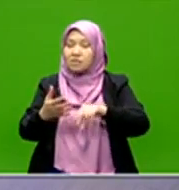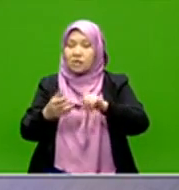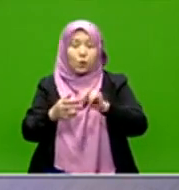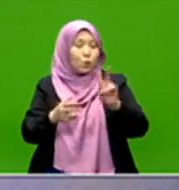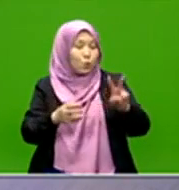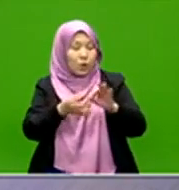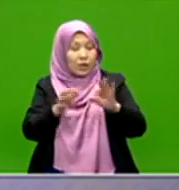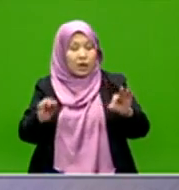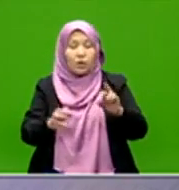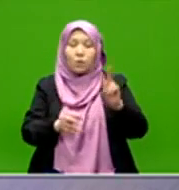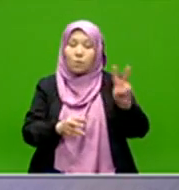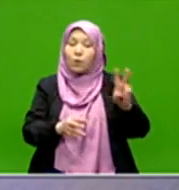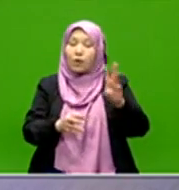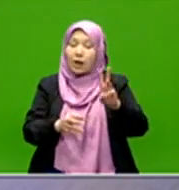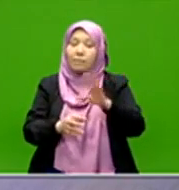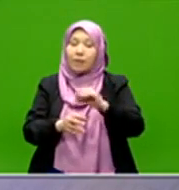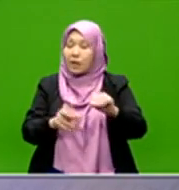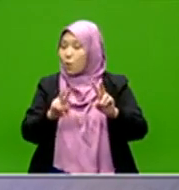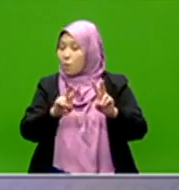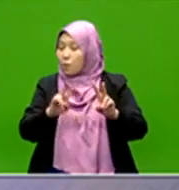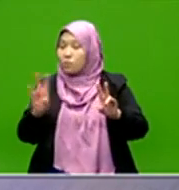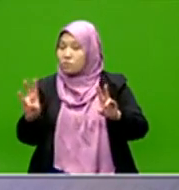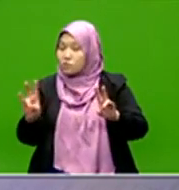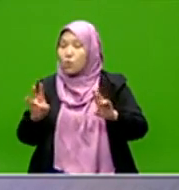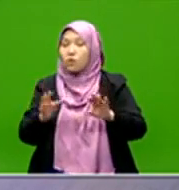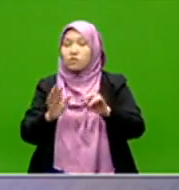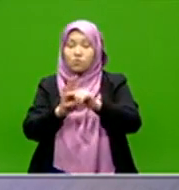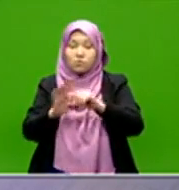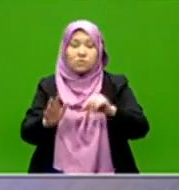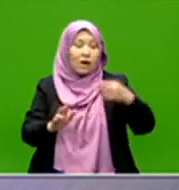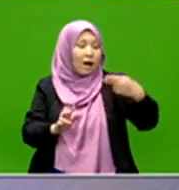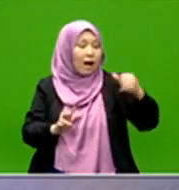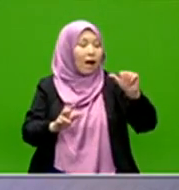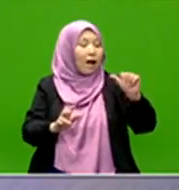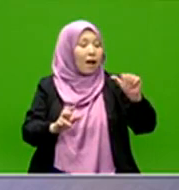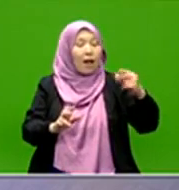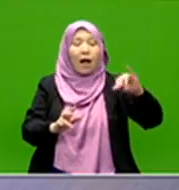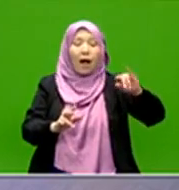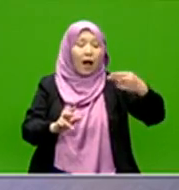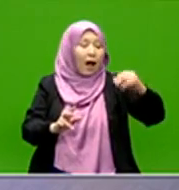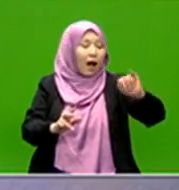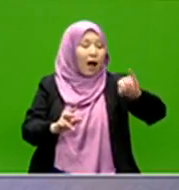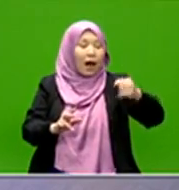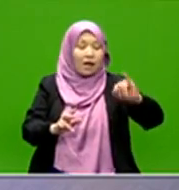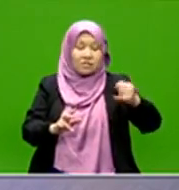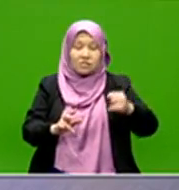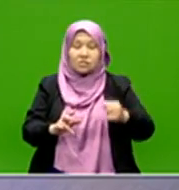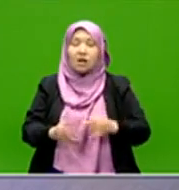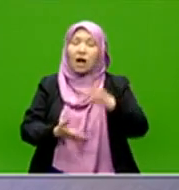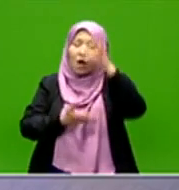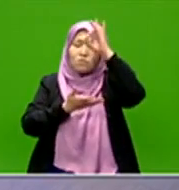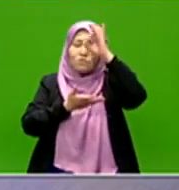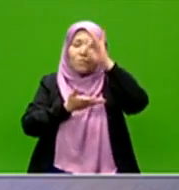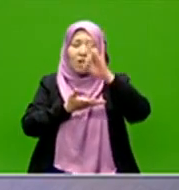26 dan 27 surah Al-Hajj. Mari kita baca sama-sama insya-Allah. A'udzubillahi